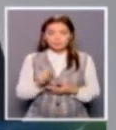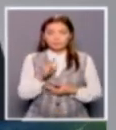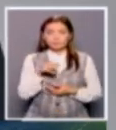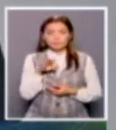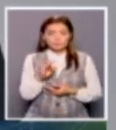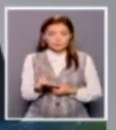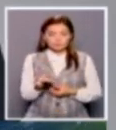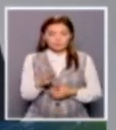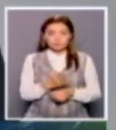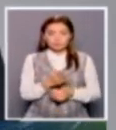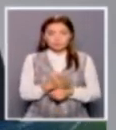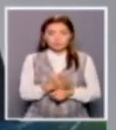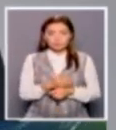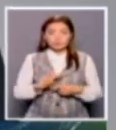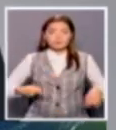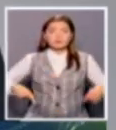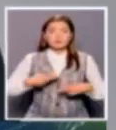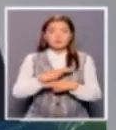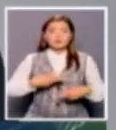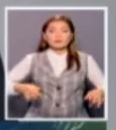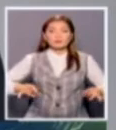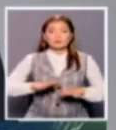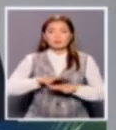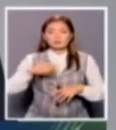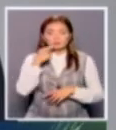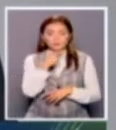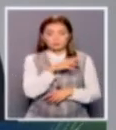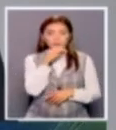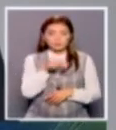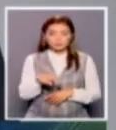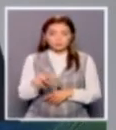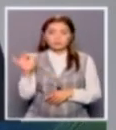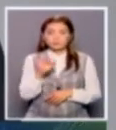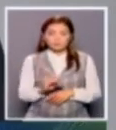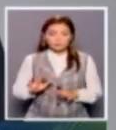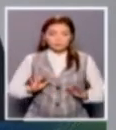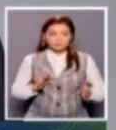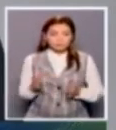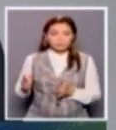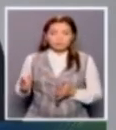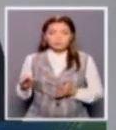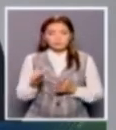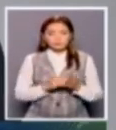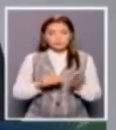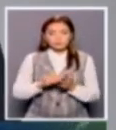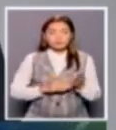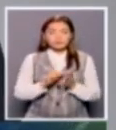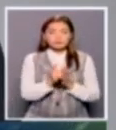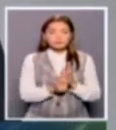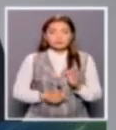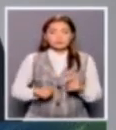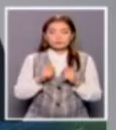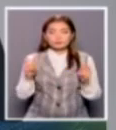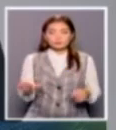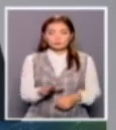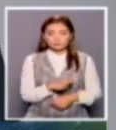Сосын түрлі тақырыптарда, әдеби тақырыптарда, тарихи тақырыптарда жақсы-жақсы мақалалар жарық